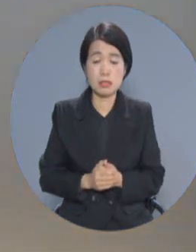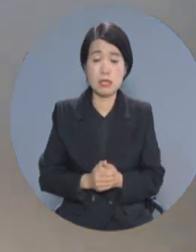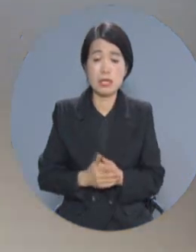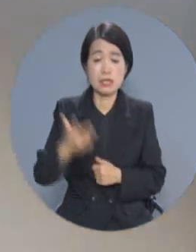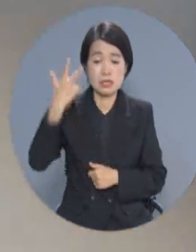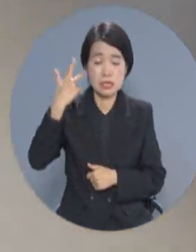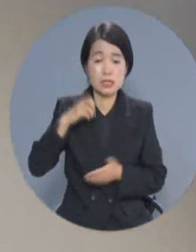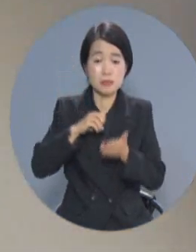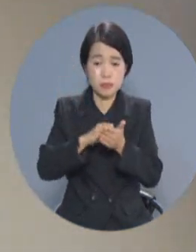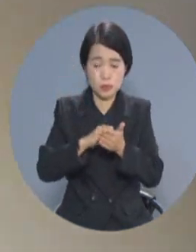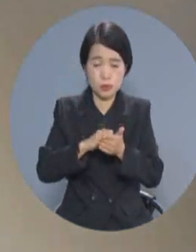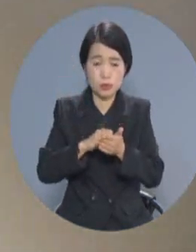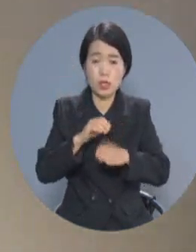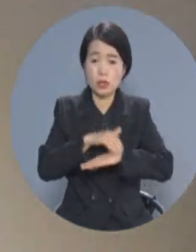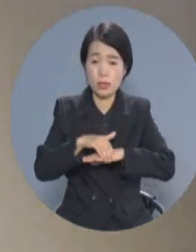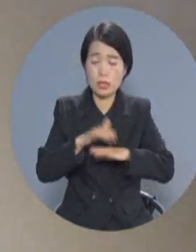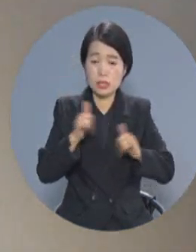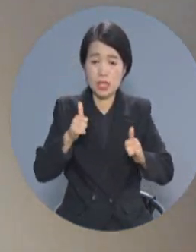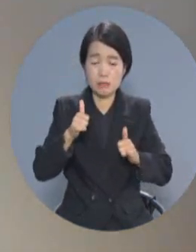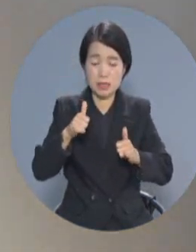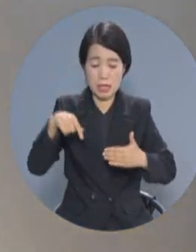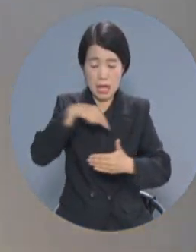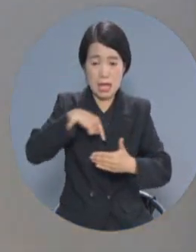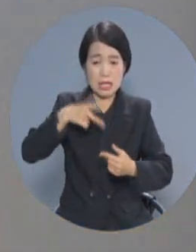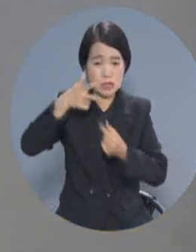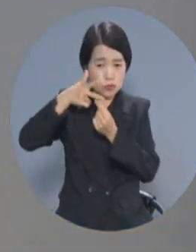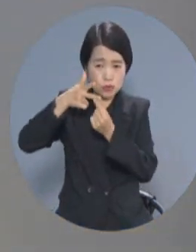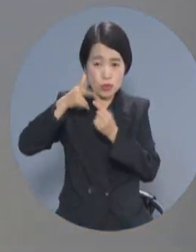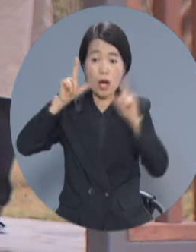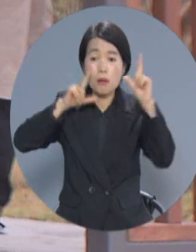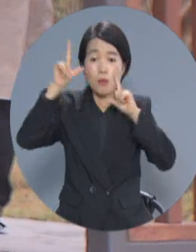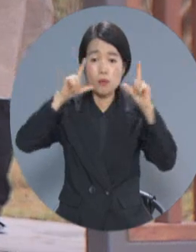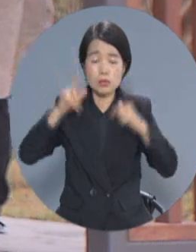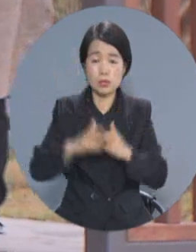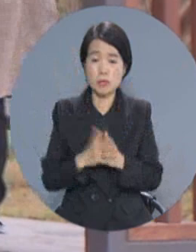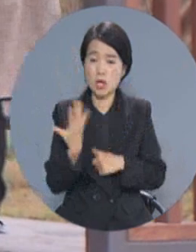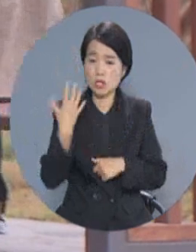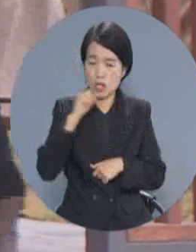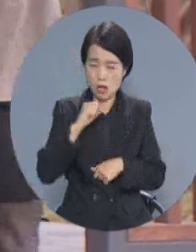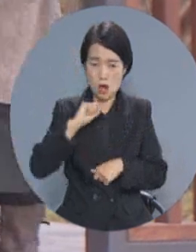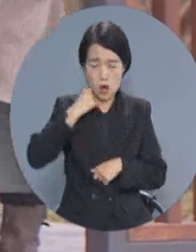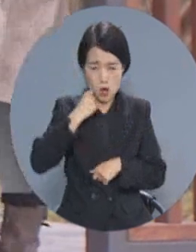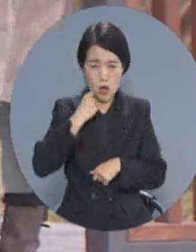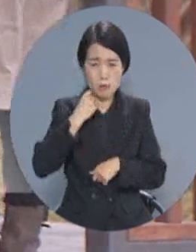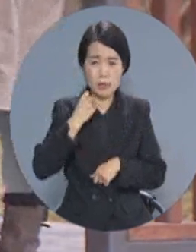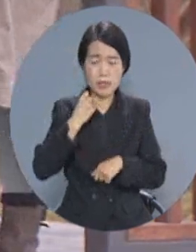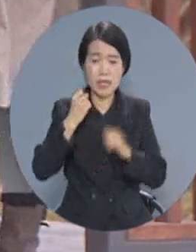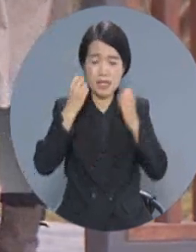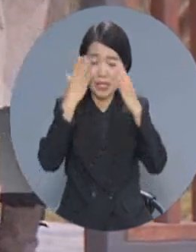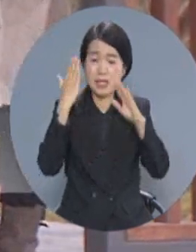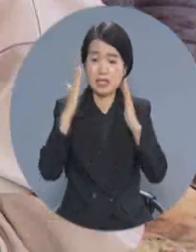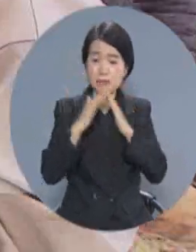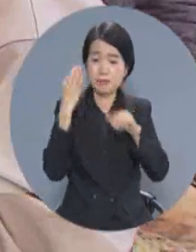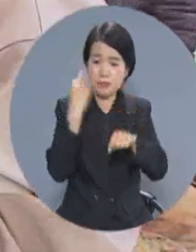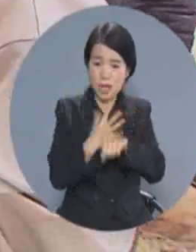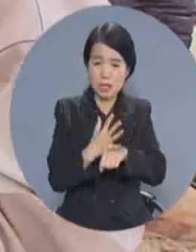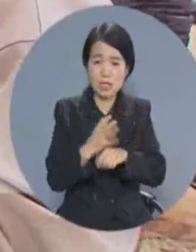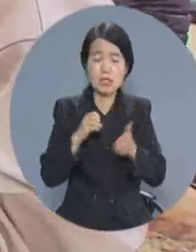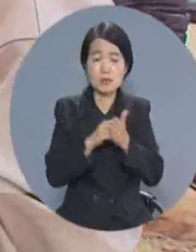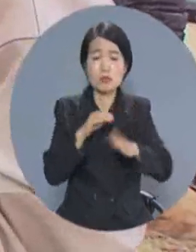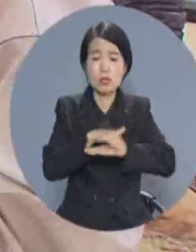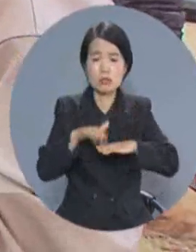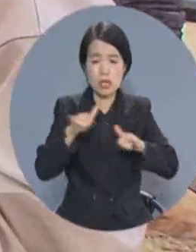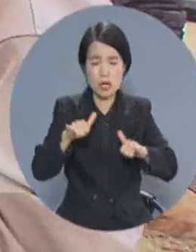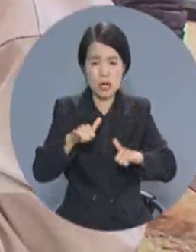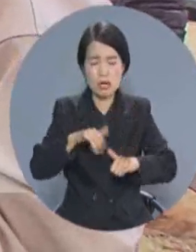지난주 입주 예정자들이 촬영한 내부 모습입니다. 수억을 들여 어렵게 마련한 새 집인 만큼 입주